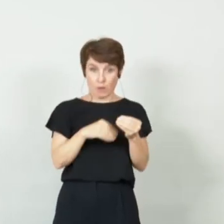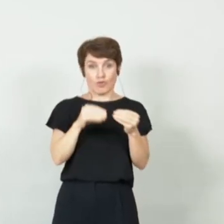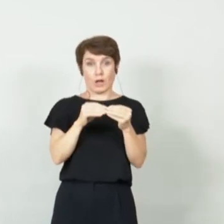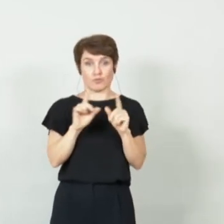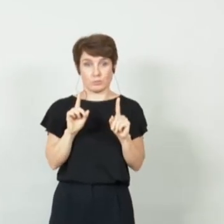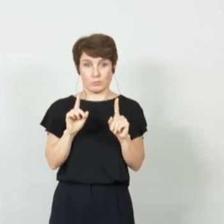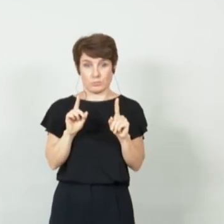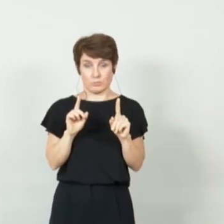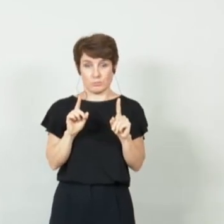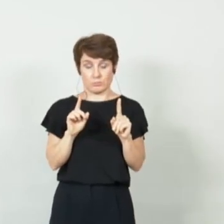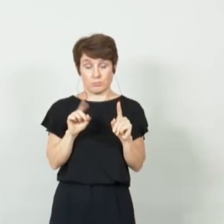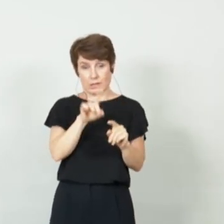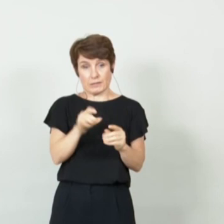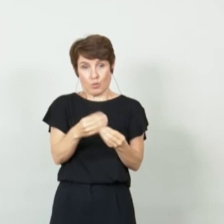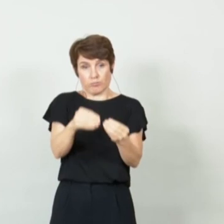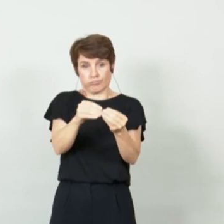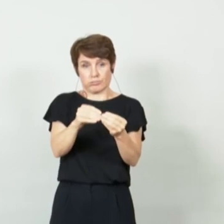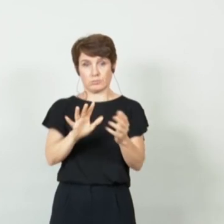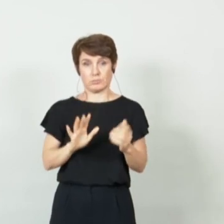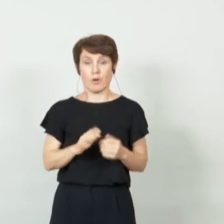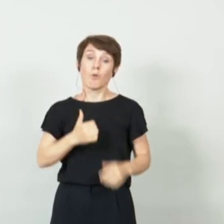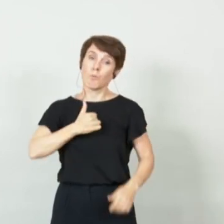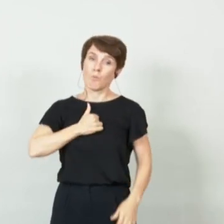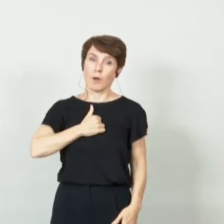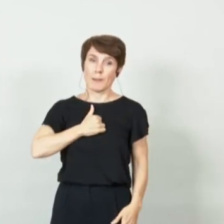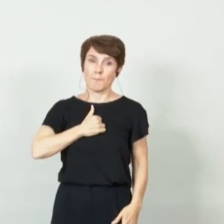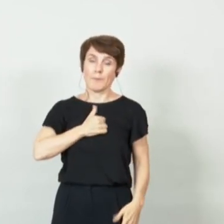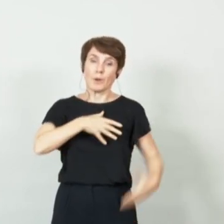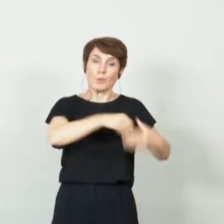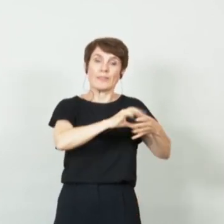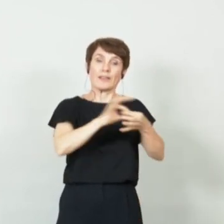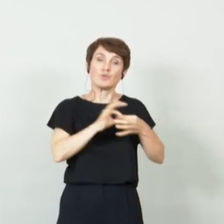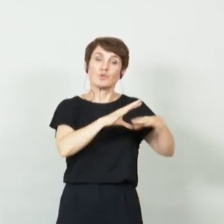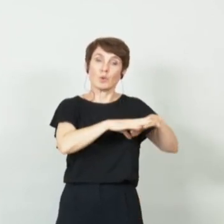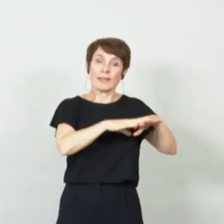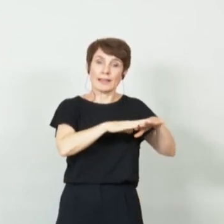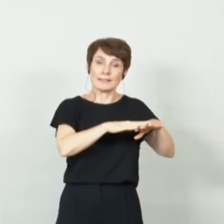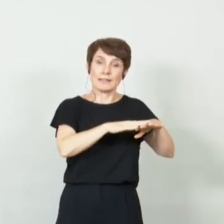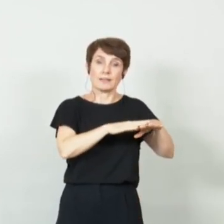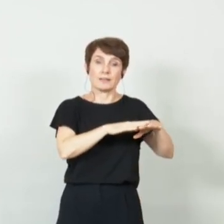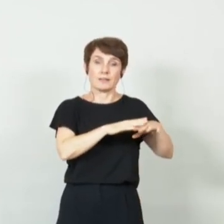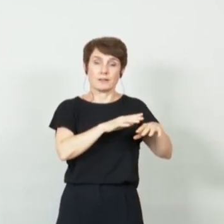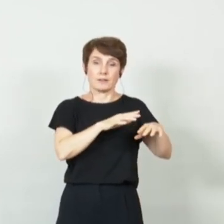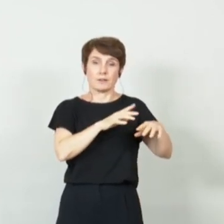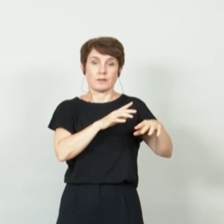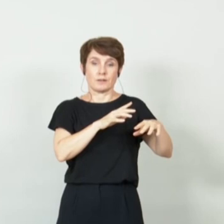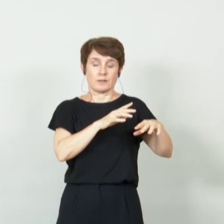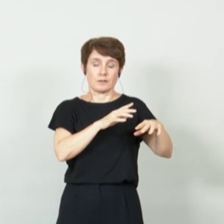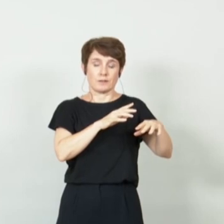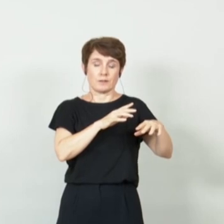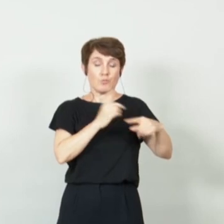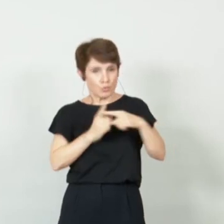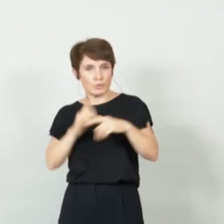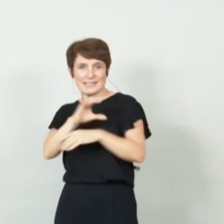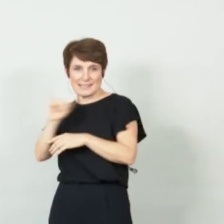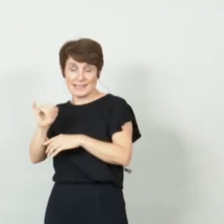suite à cette question orale moi-même je ne sais pas où je fais partie d'une union de quartier et d'un CCI aujourd'hui